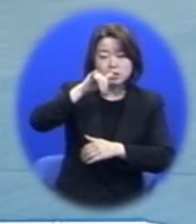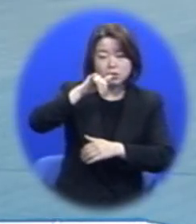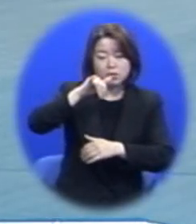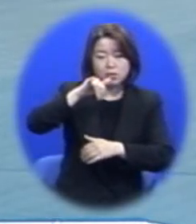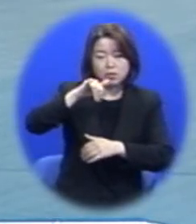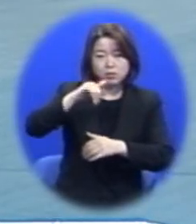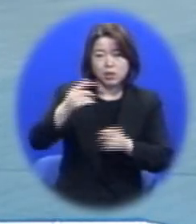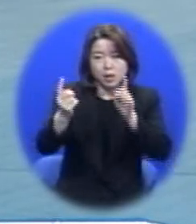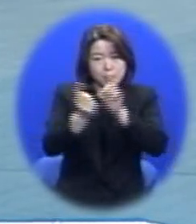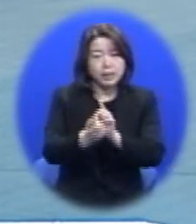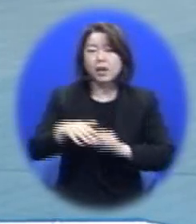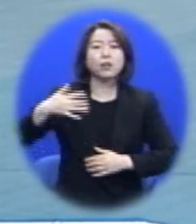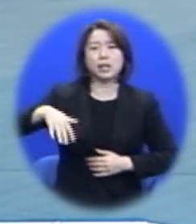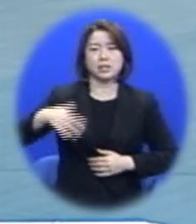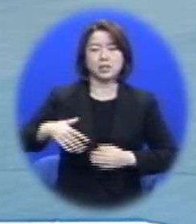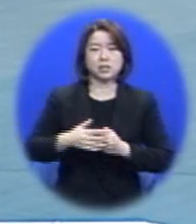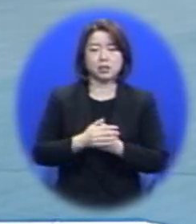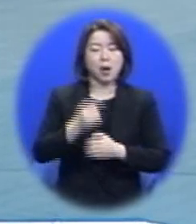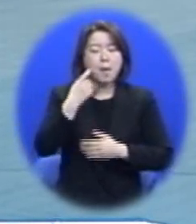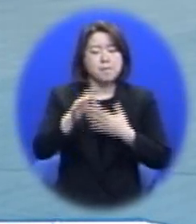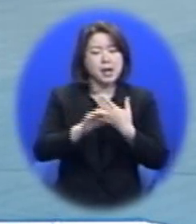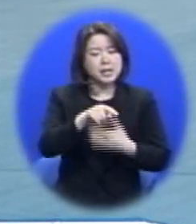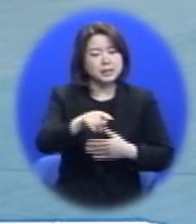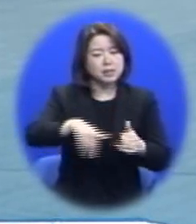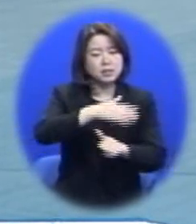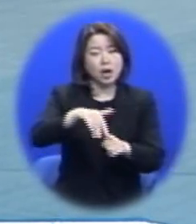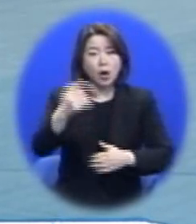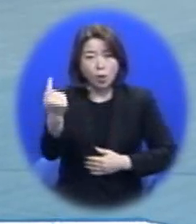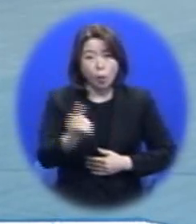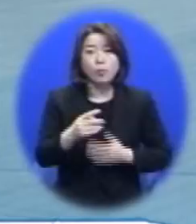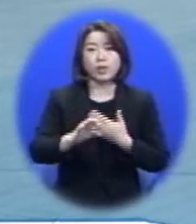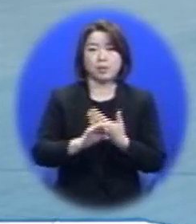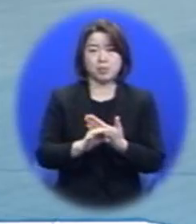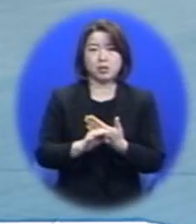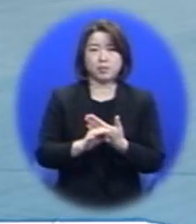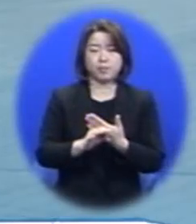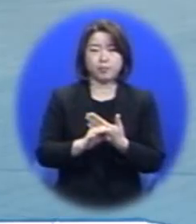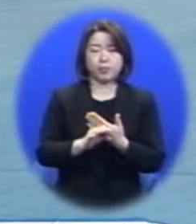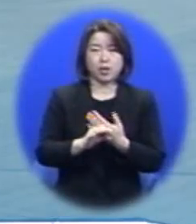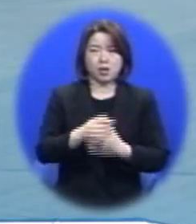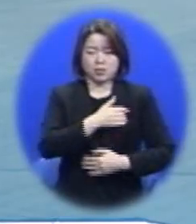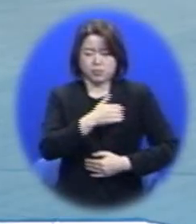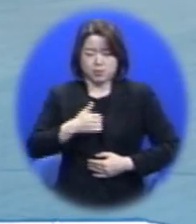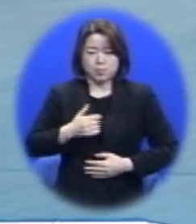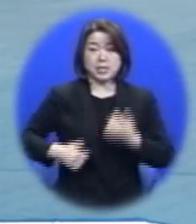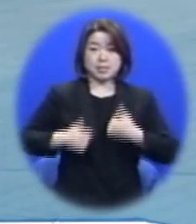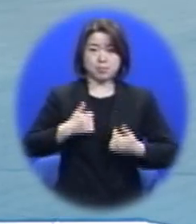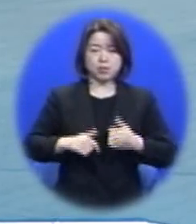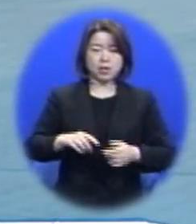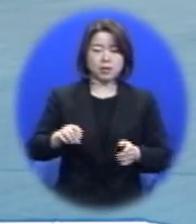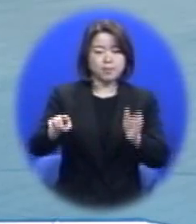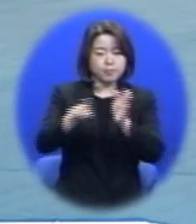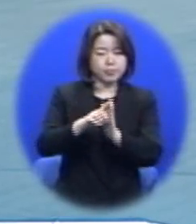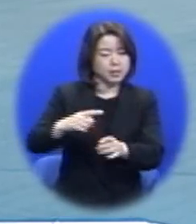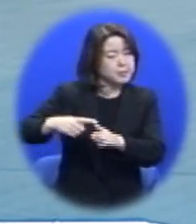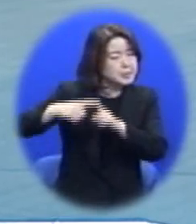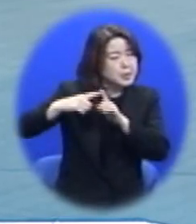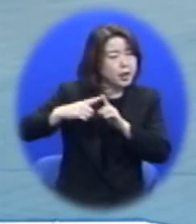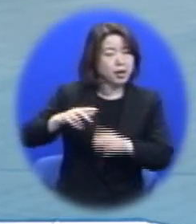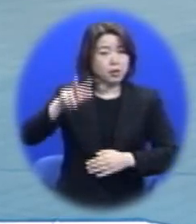수는 없지만 만약에 그런 상황이 온다면, 그렇다면 기꺼이 순교할 각오를